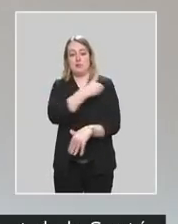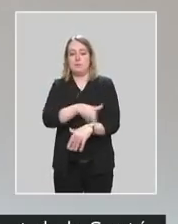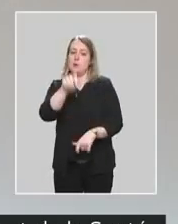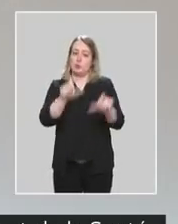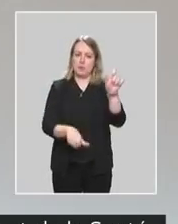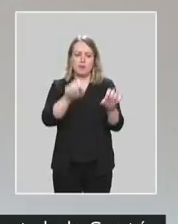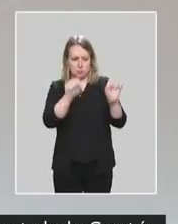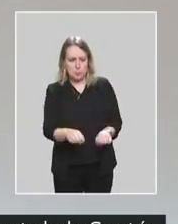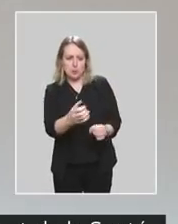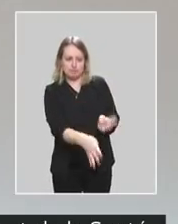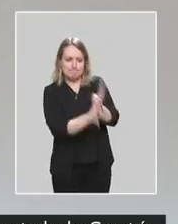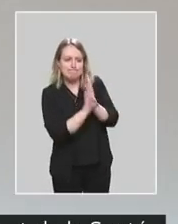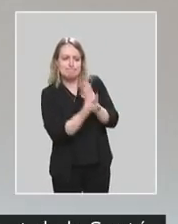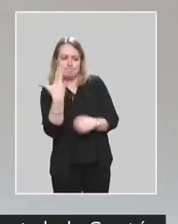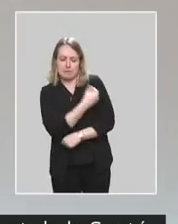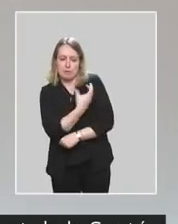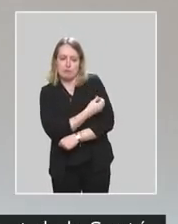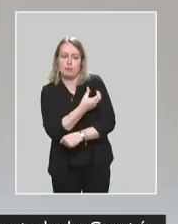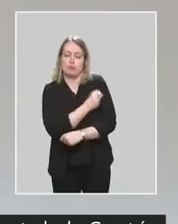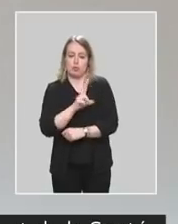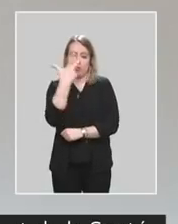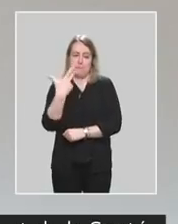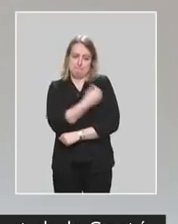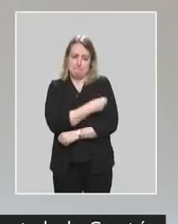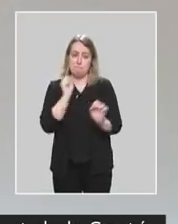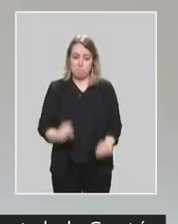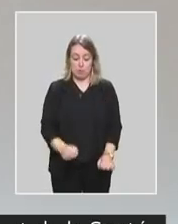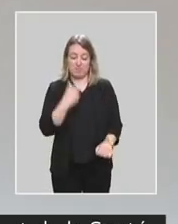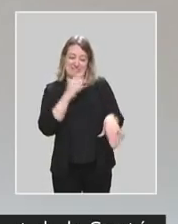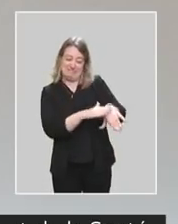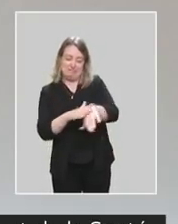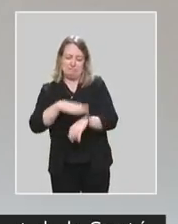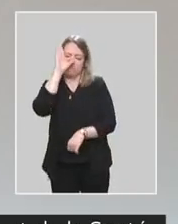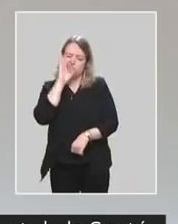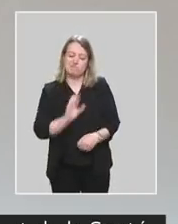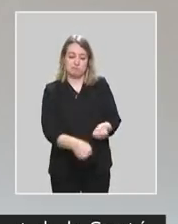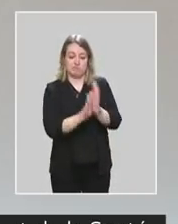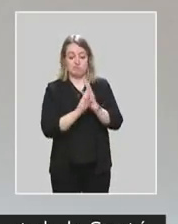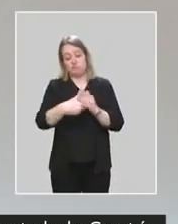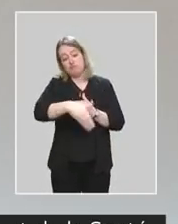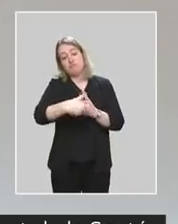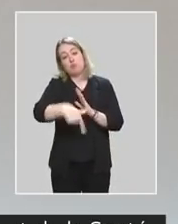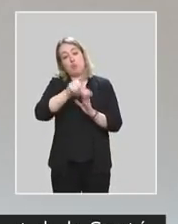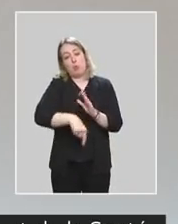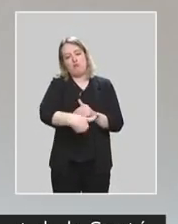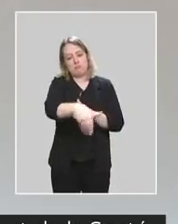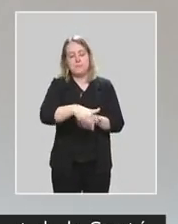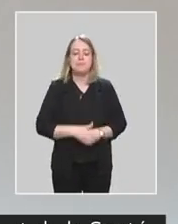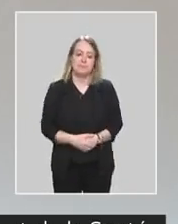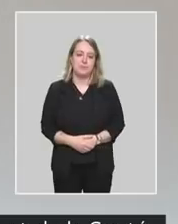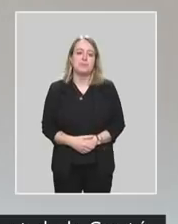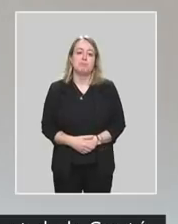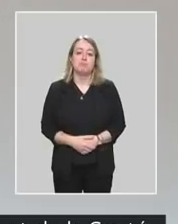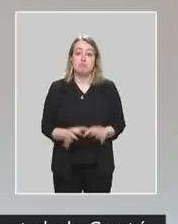deviennent éligibles pour le rappel de vaccination et que nous invitons donc à se faire vacciner dans les 2 prochains mois. Certains d'entre